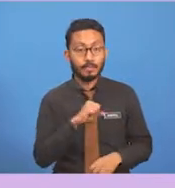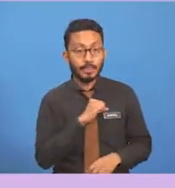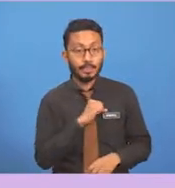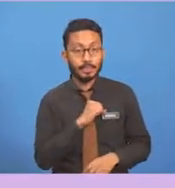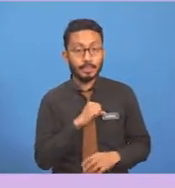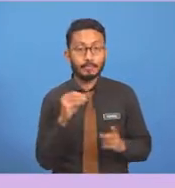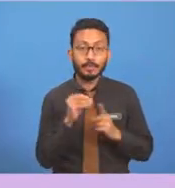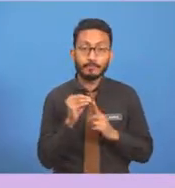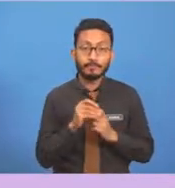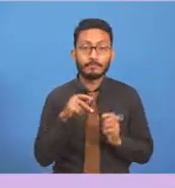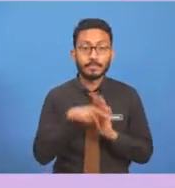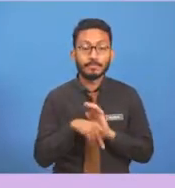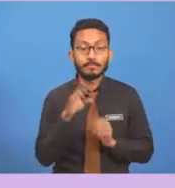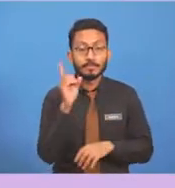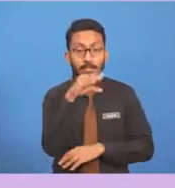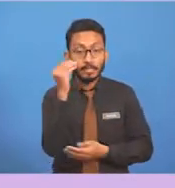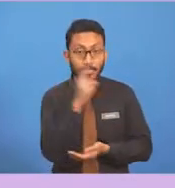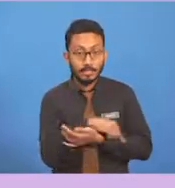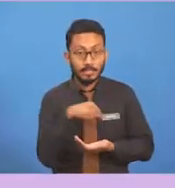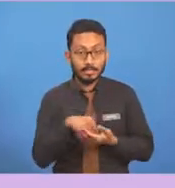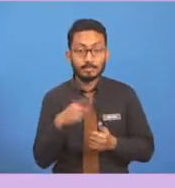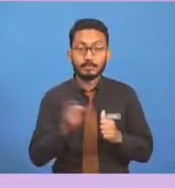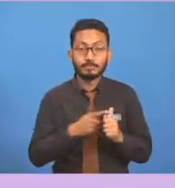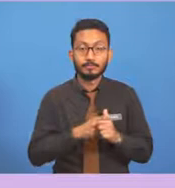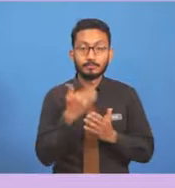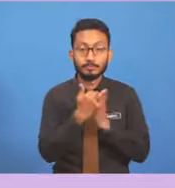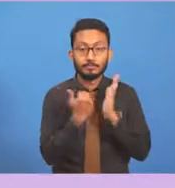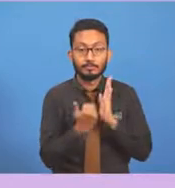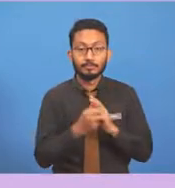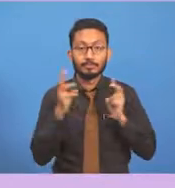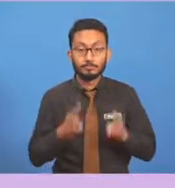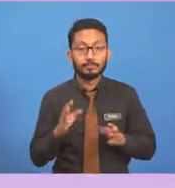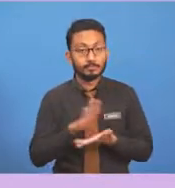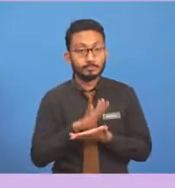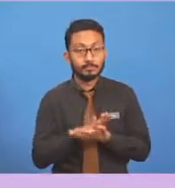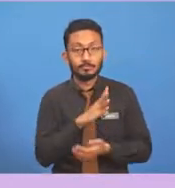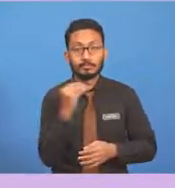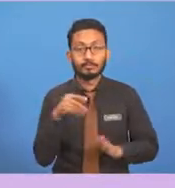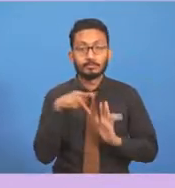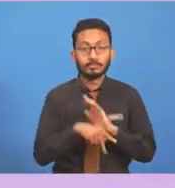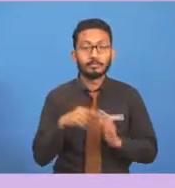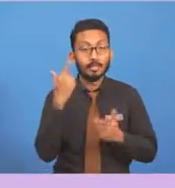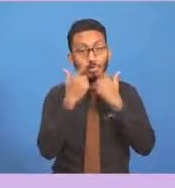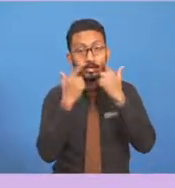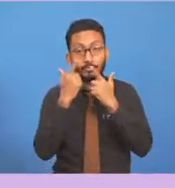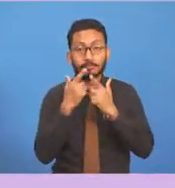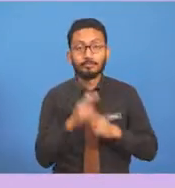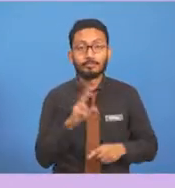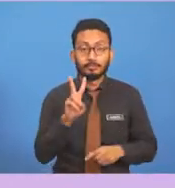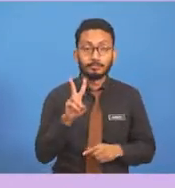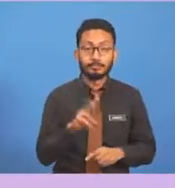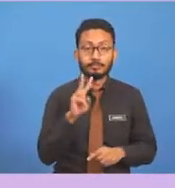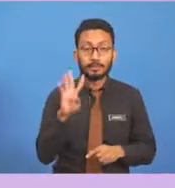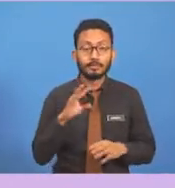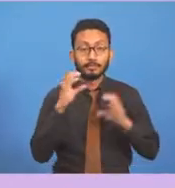ini. Pertama, senaraikan warga sekolah dan pelawat. Kedua, empat cara